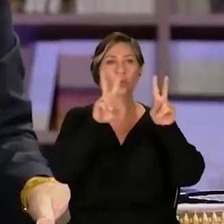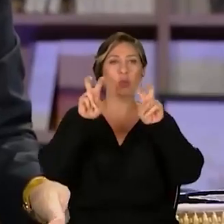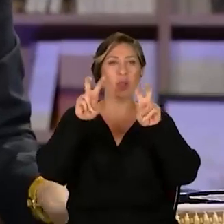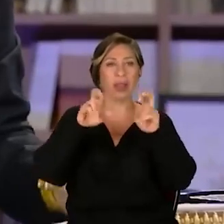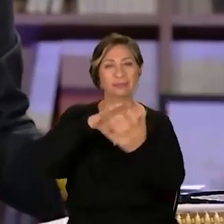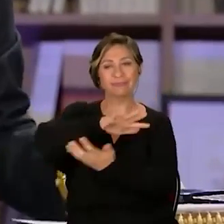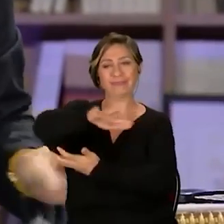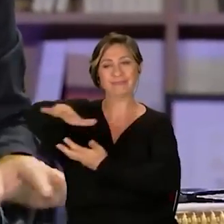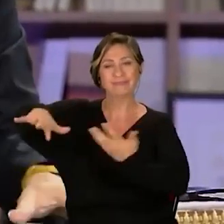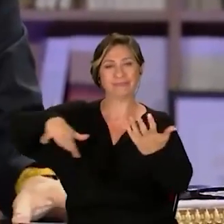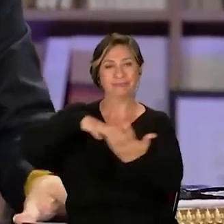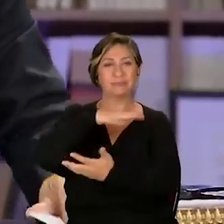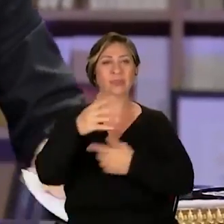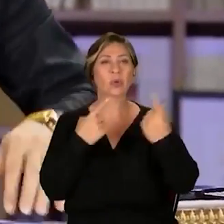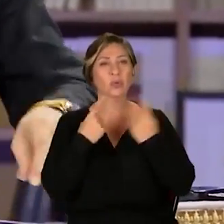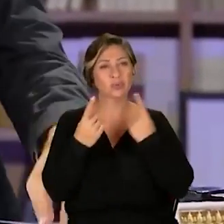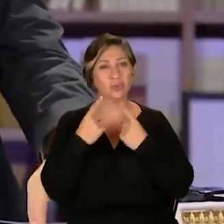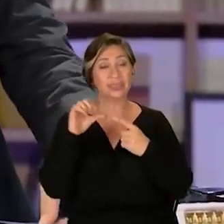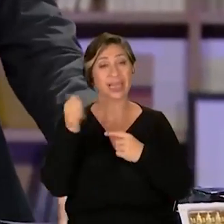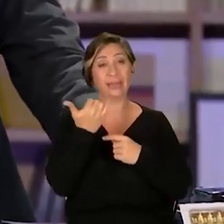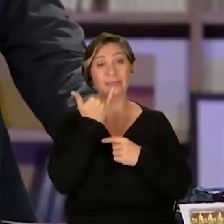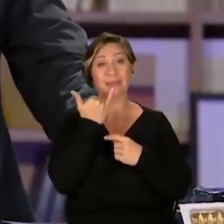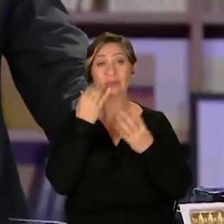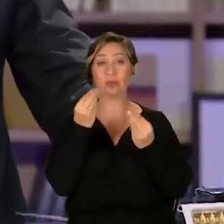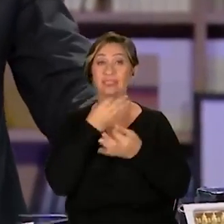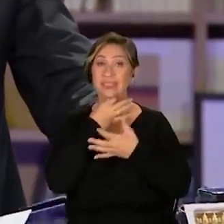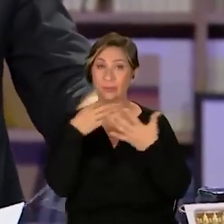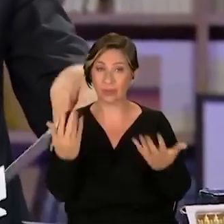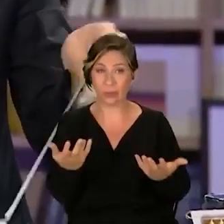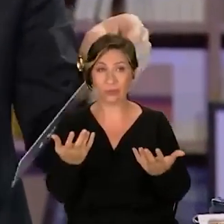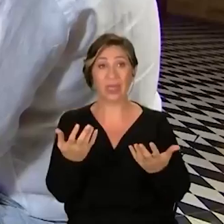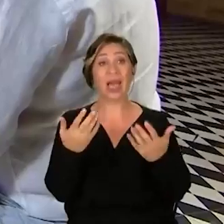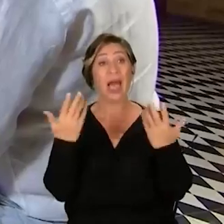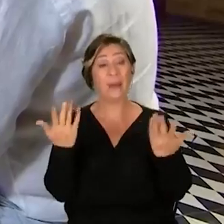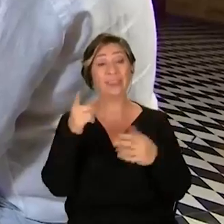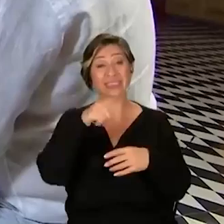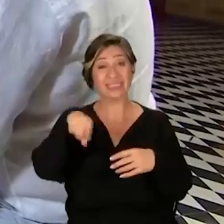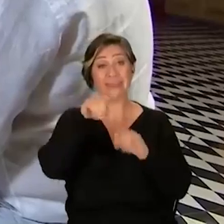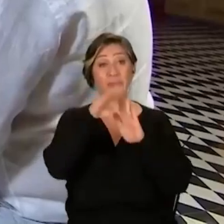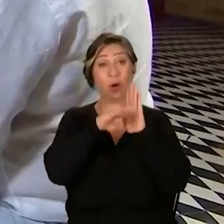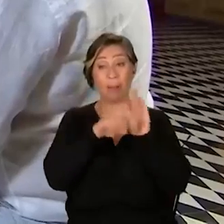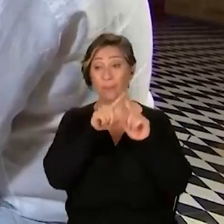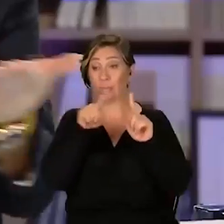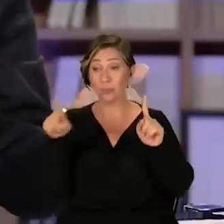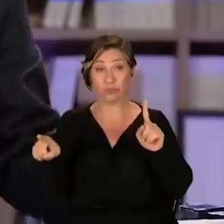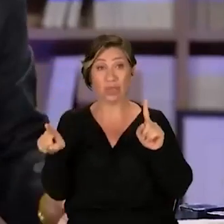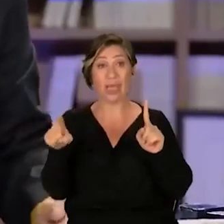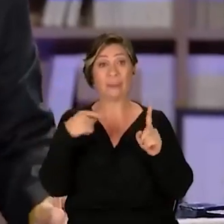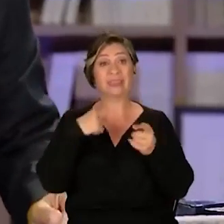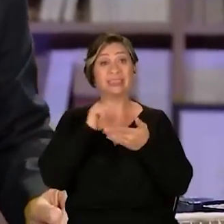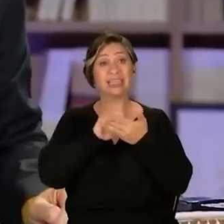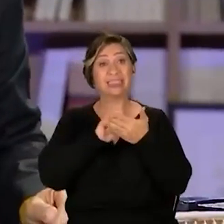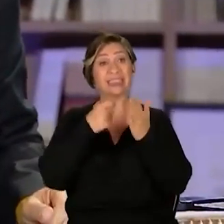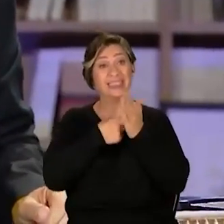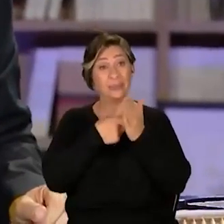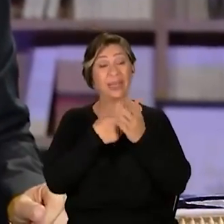kadar hepsini konuştuk. Değerli misafirlerime çok teşekkür ediyorum. Ama siz tabii program boyunca biz yazdık